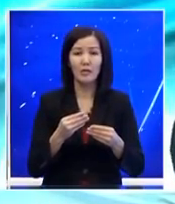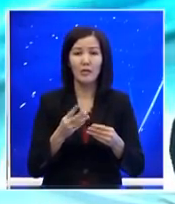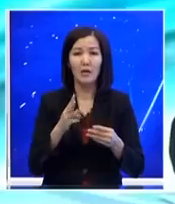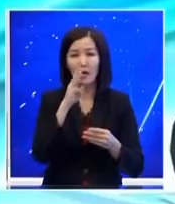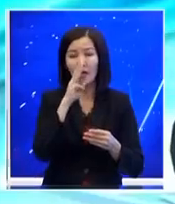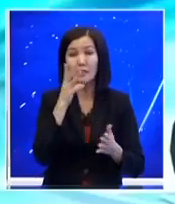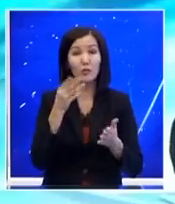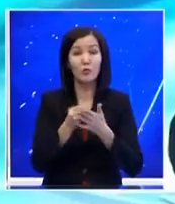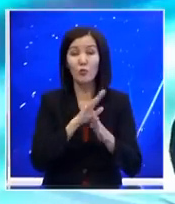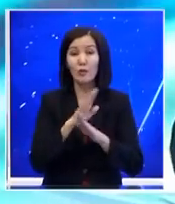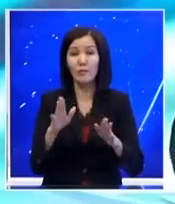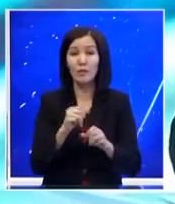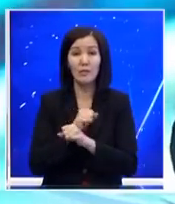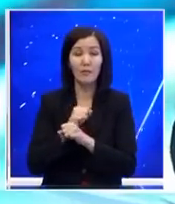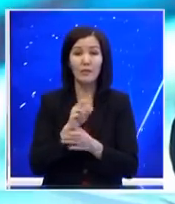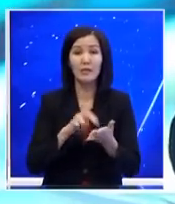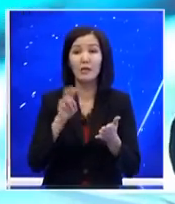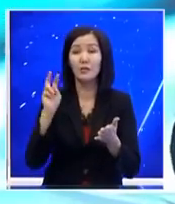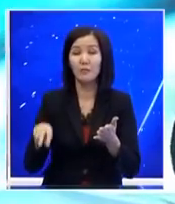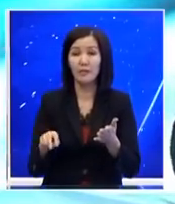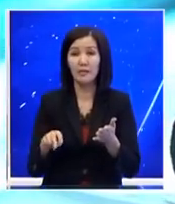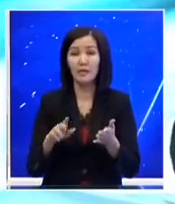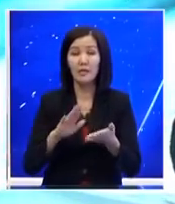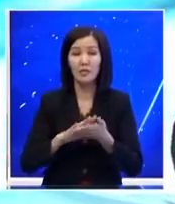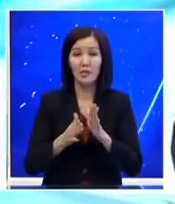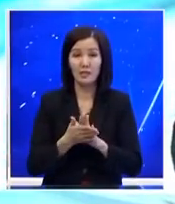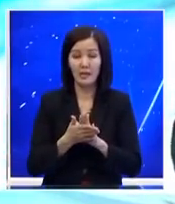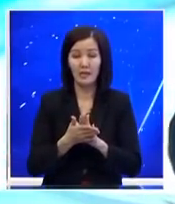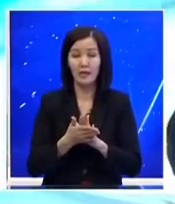төлемей демалысқа жіберген